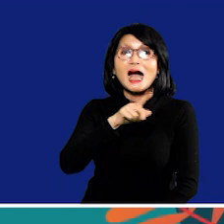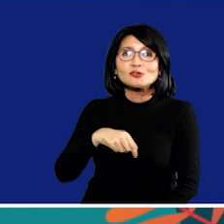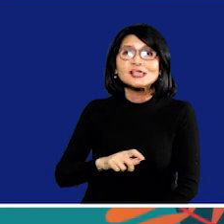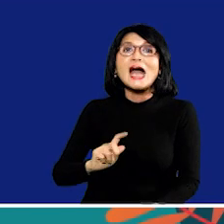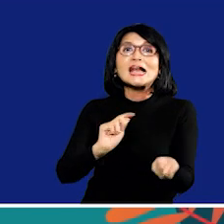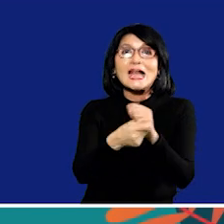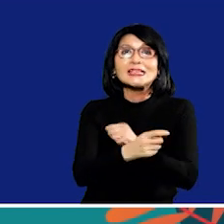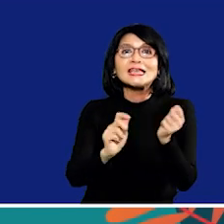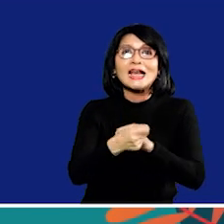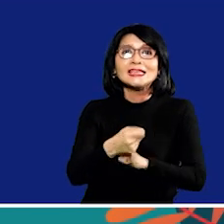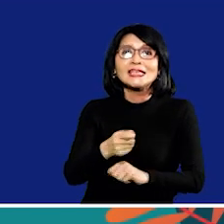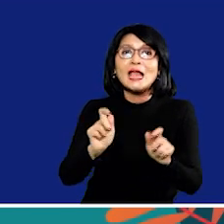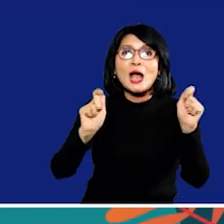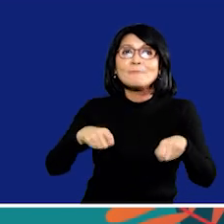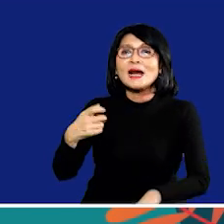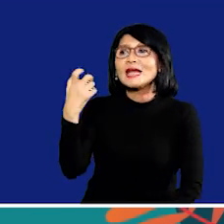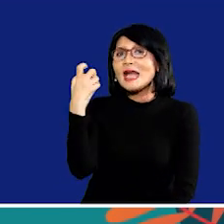untuk menyelesaikan